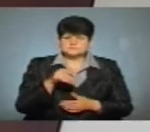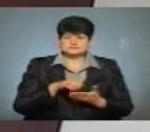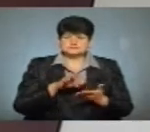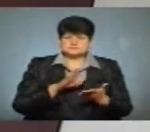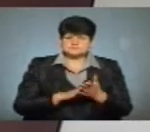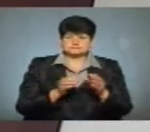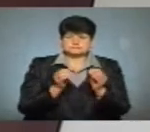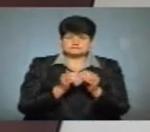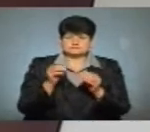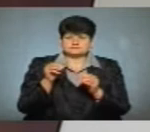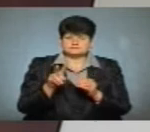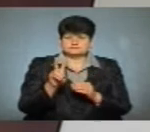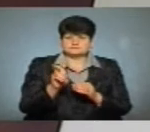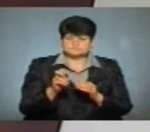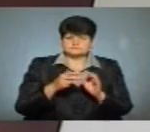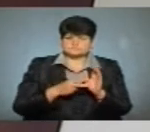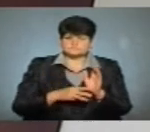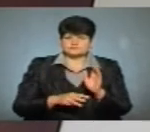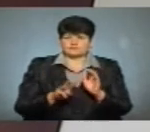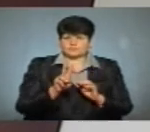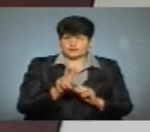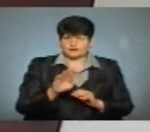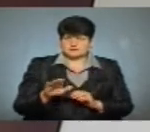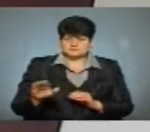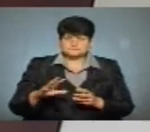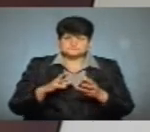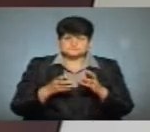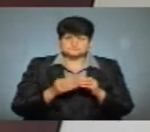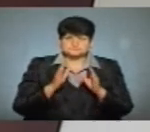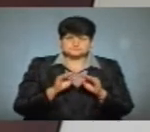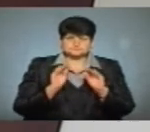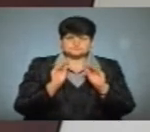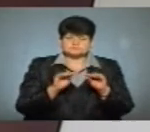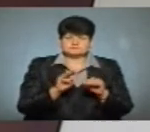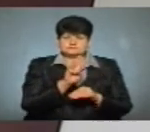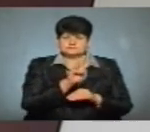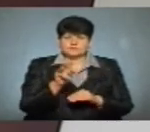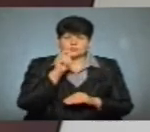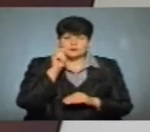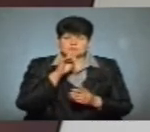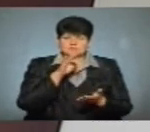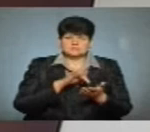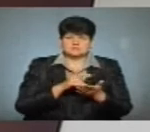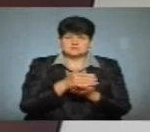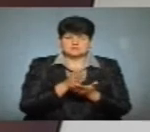зареєструвалися 10282 абітурієнти. Результати мають розмістити на сайті Українського центру